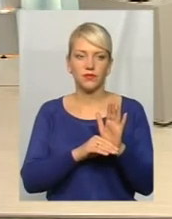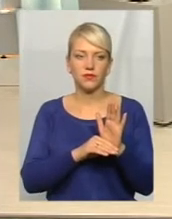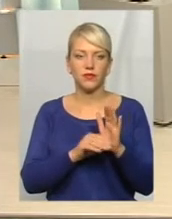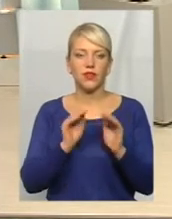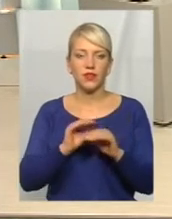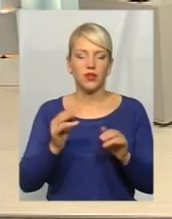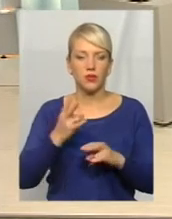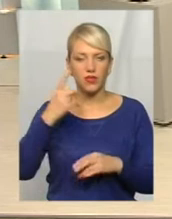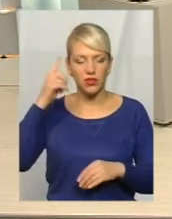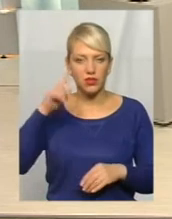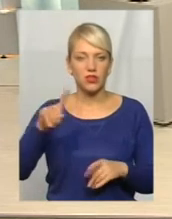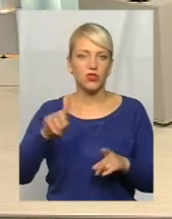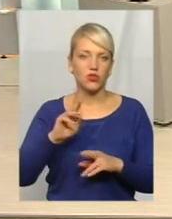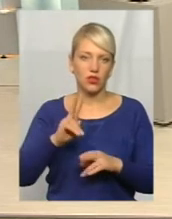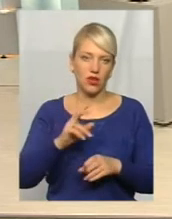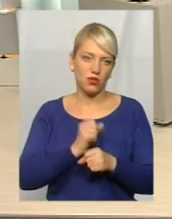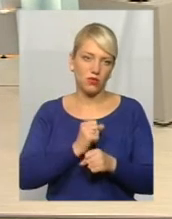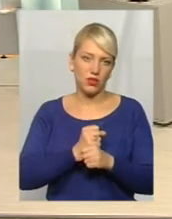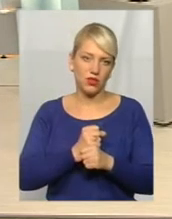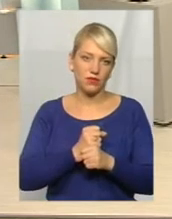діти повинні знати, що і як робити.